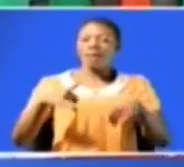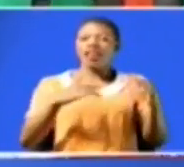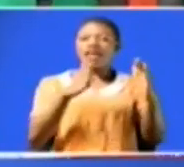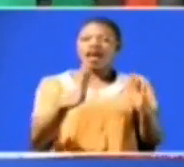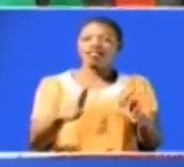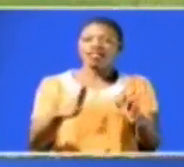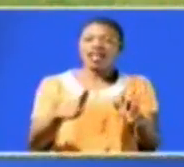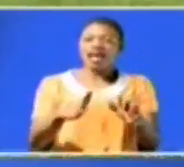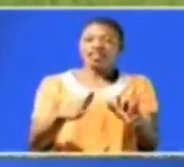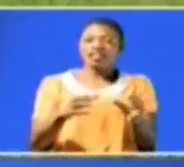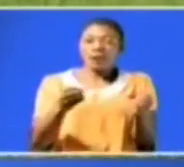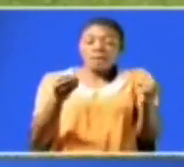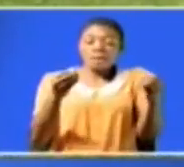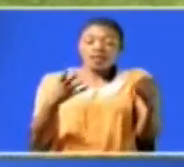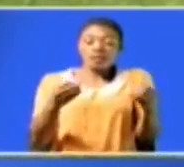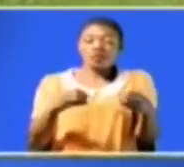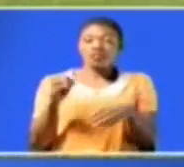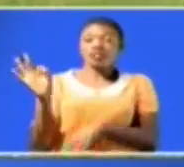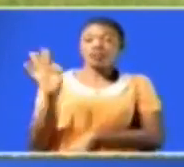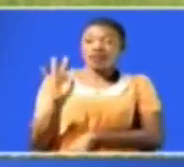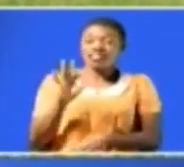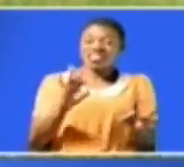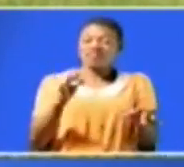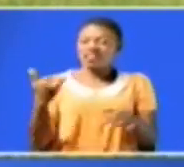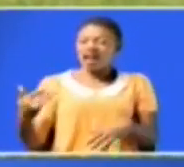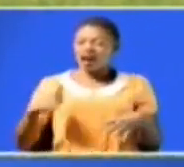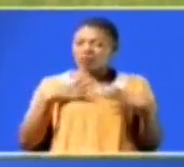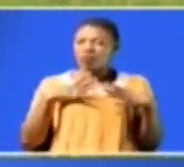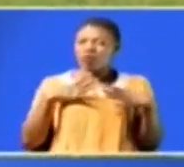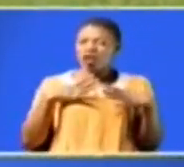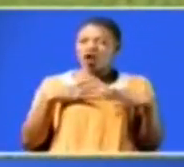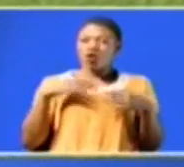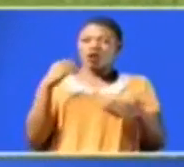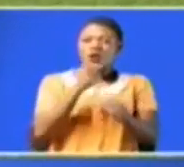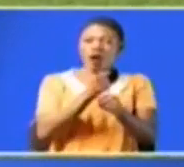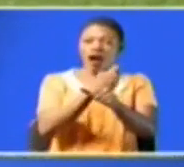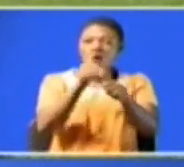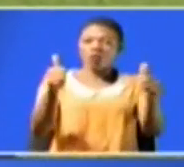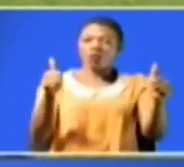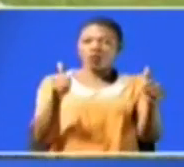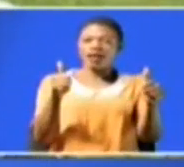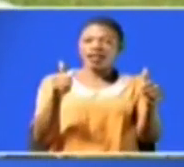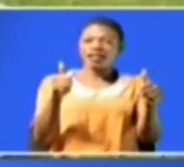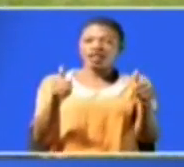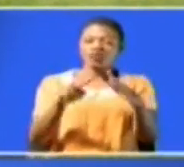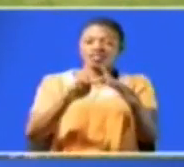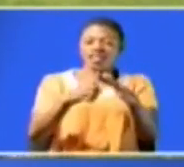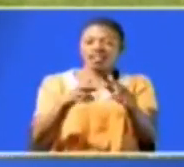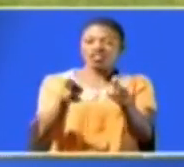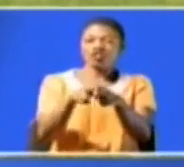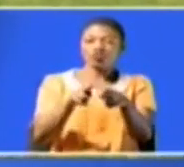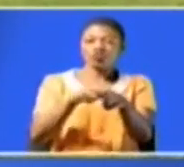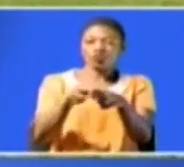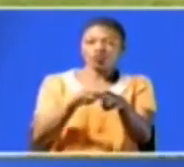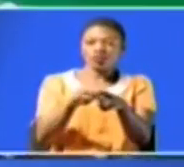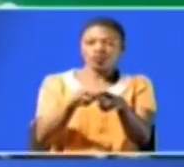imewacha wengi vinyowazi iwapo wadogo hao watastahimili makali na shinikizo la ligi kuu ya KPL nchini msimu unaoanza hivi karibuni. I don't